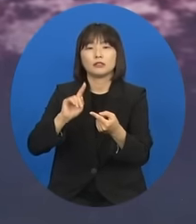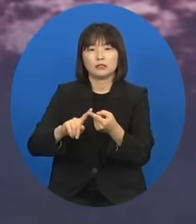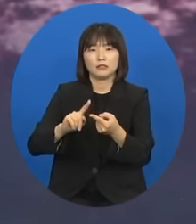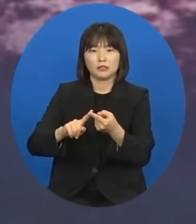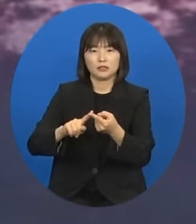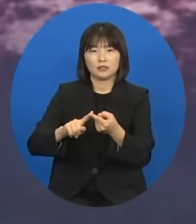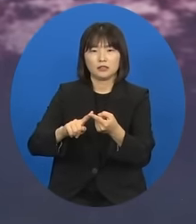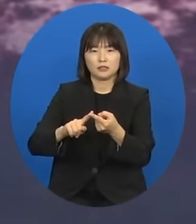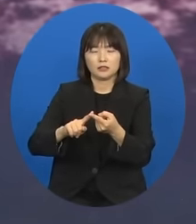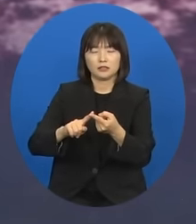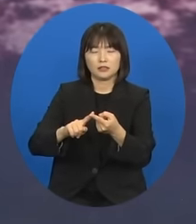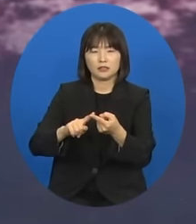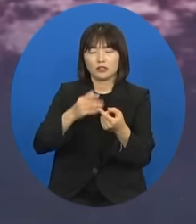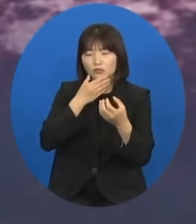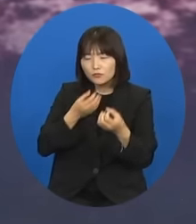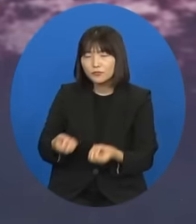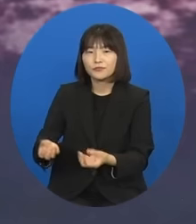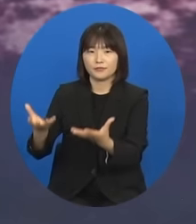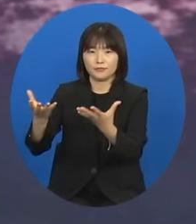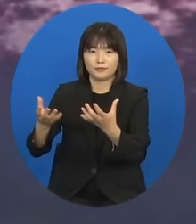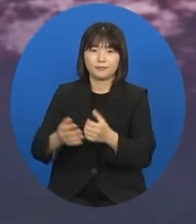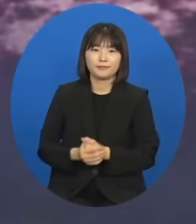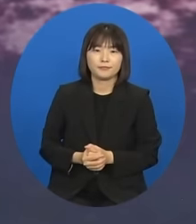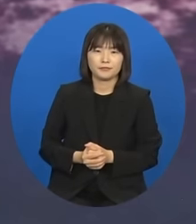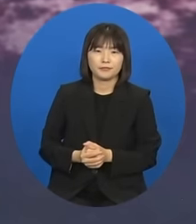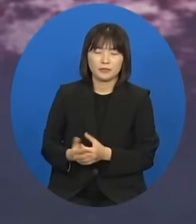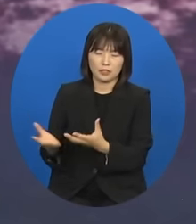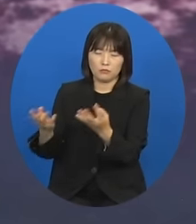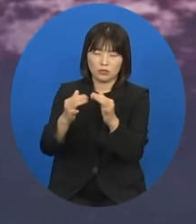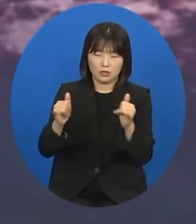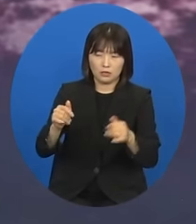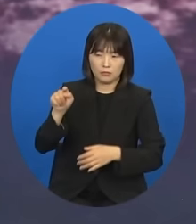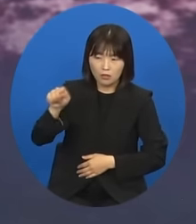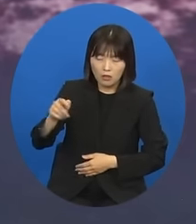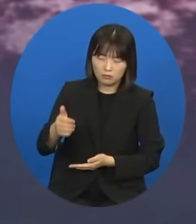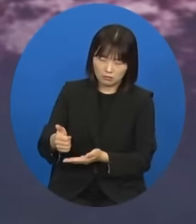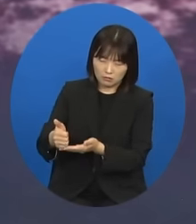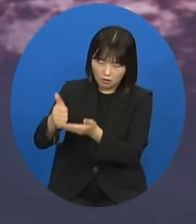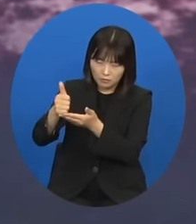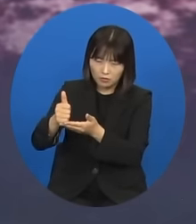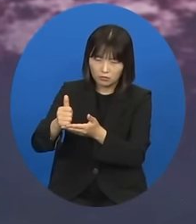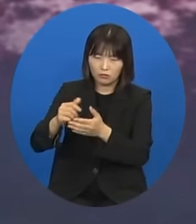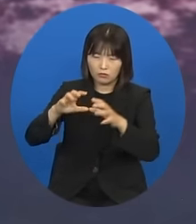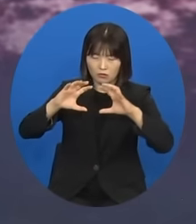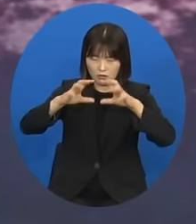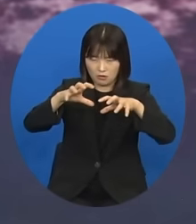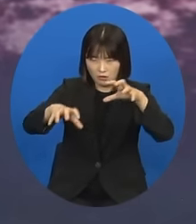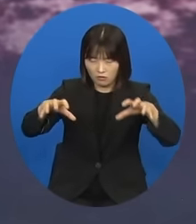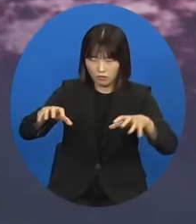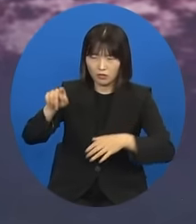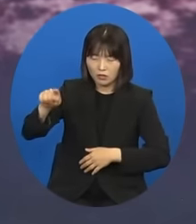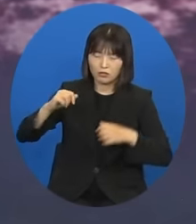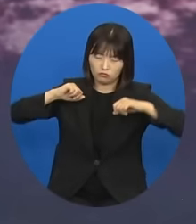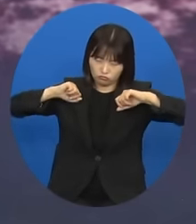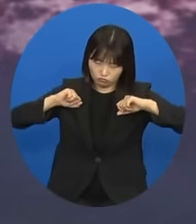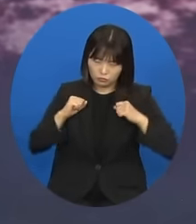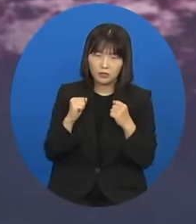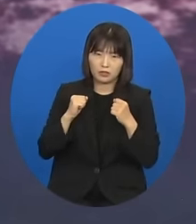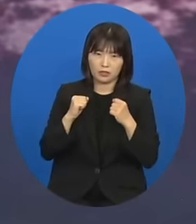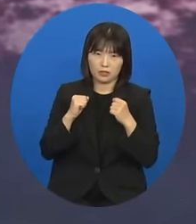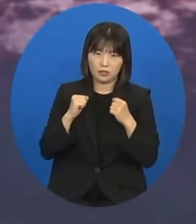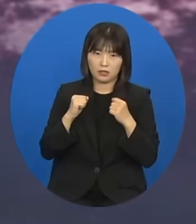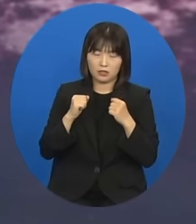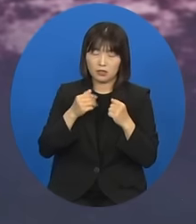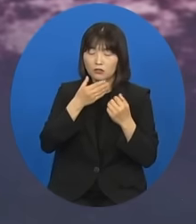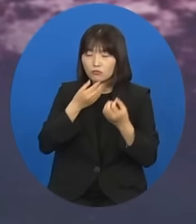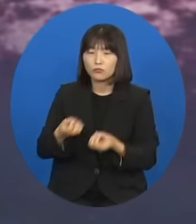있는데 그거를 빌어줘요 만민이 너를 섬기고 열국이 너에게 굴복할 것이다 이것이 두 번째 복이에요